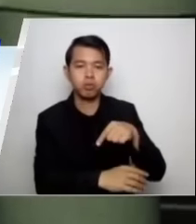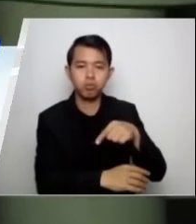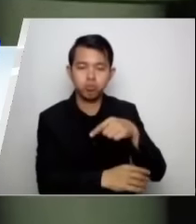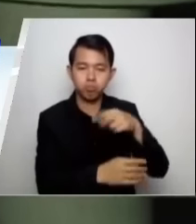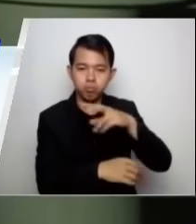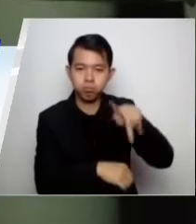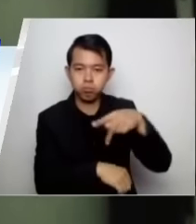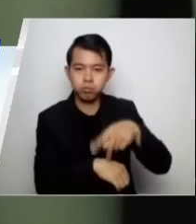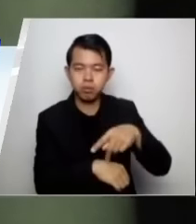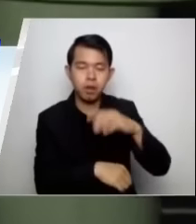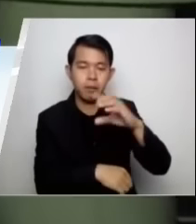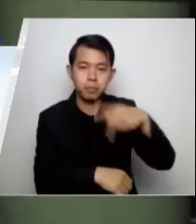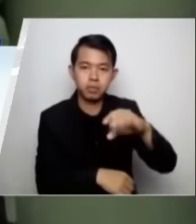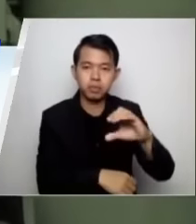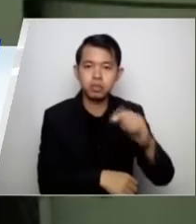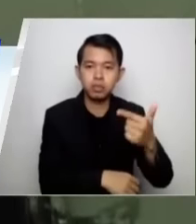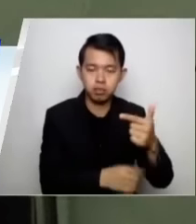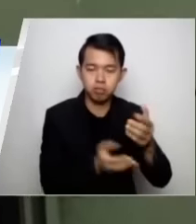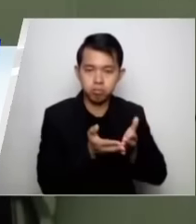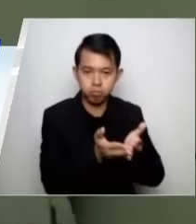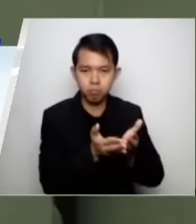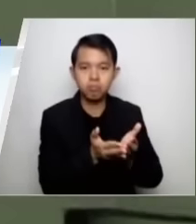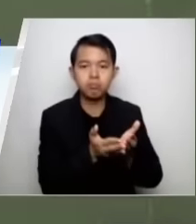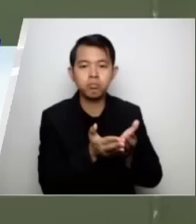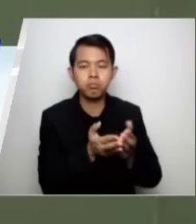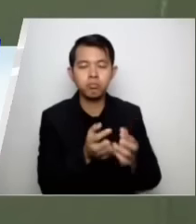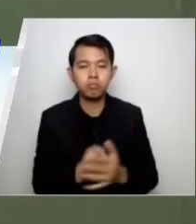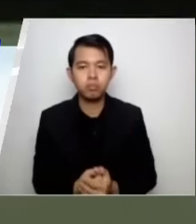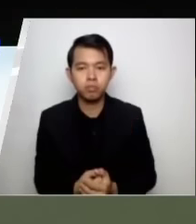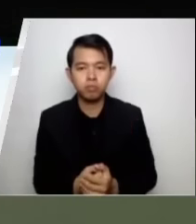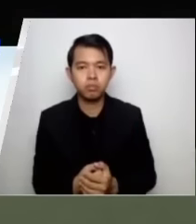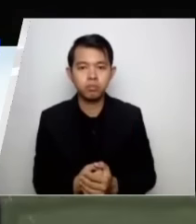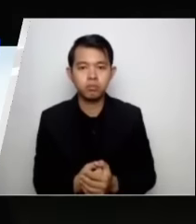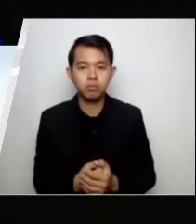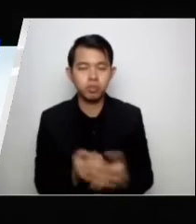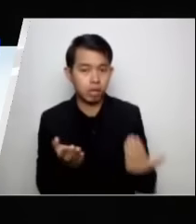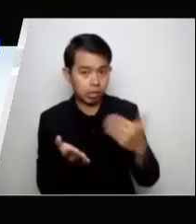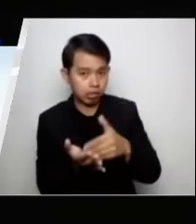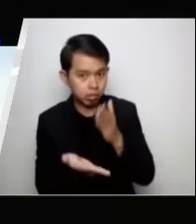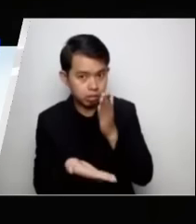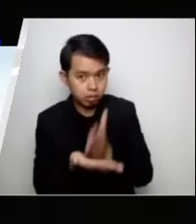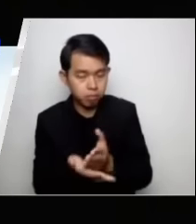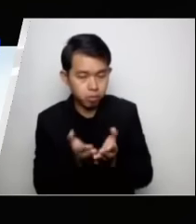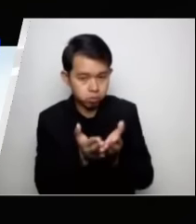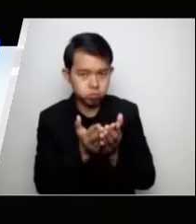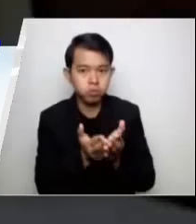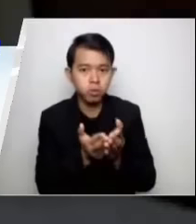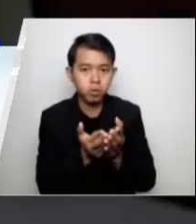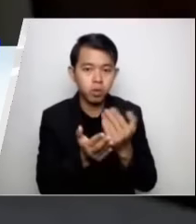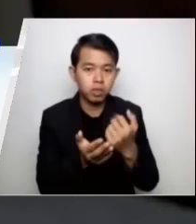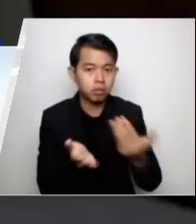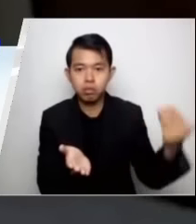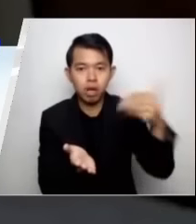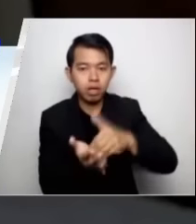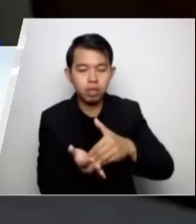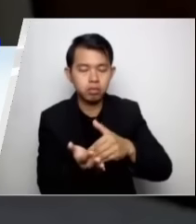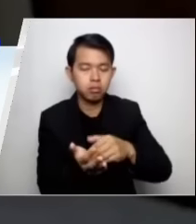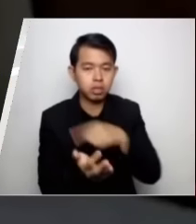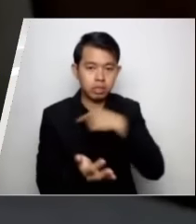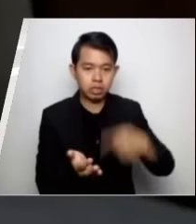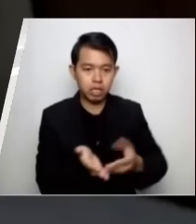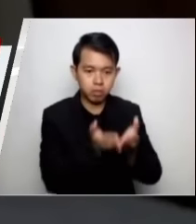10 ng gabi, muling napahinto ang sinasakyan naming barko dahil din sa pagdaan ng China Coast Guard. This is very